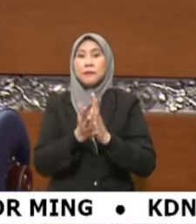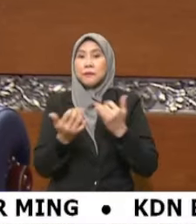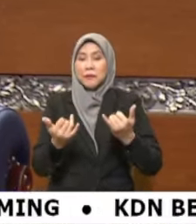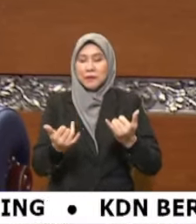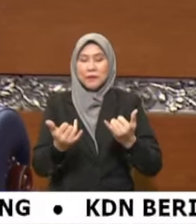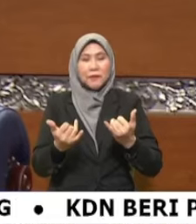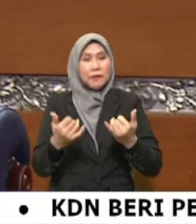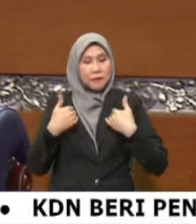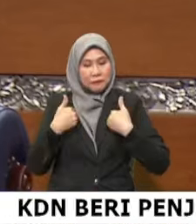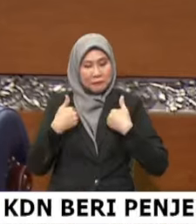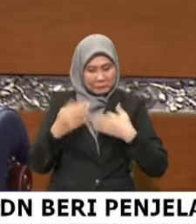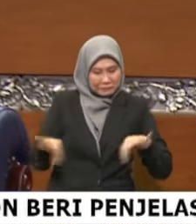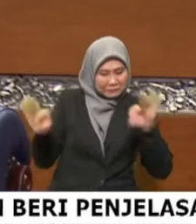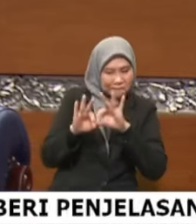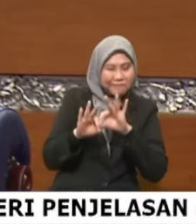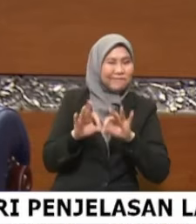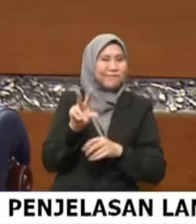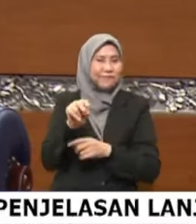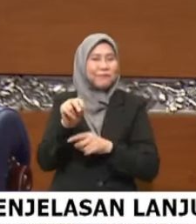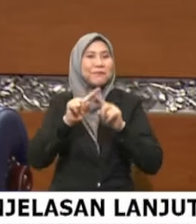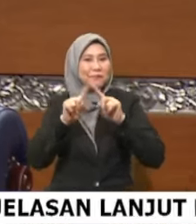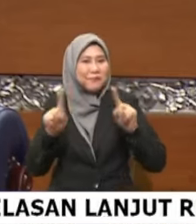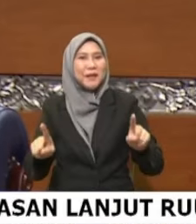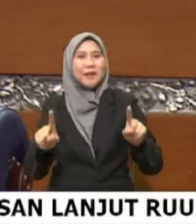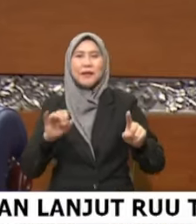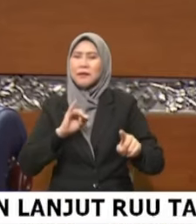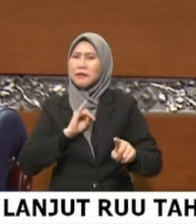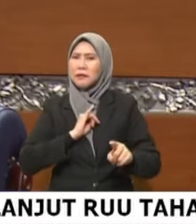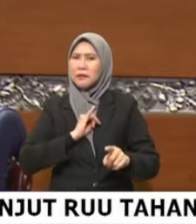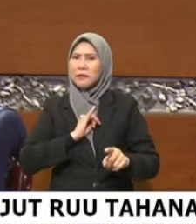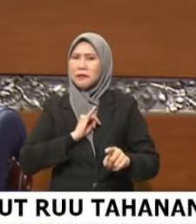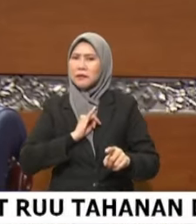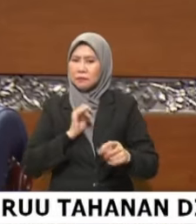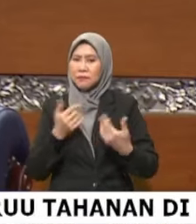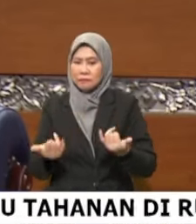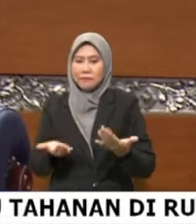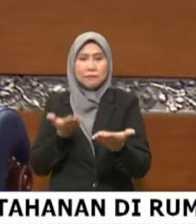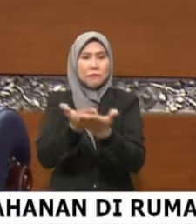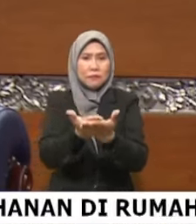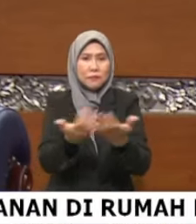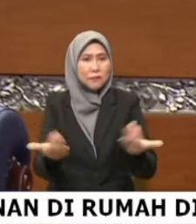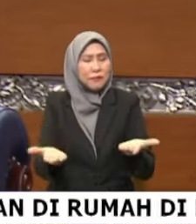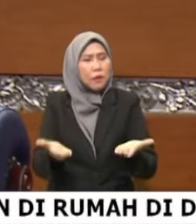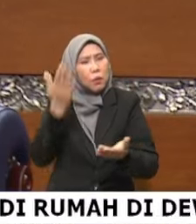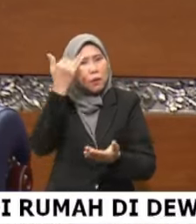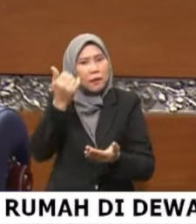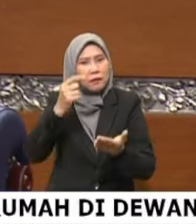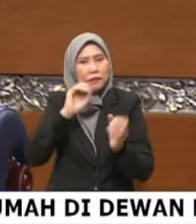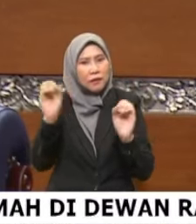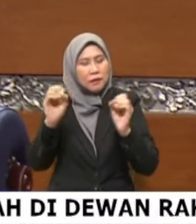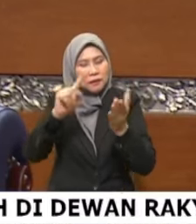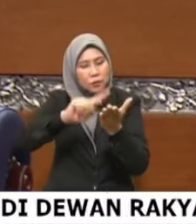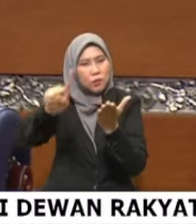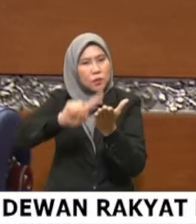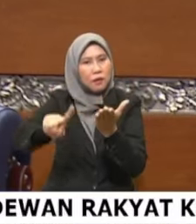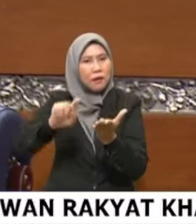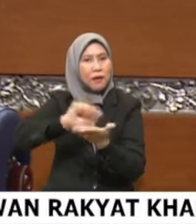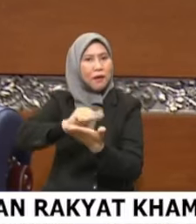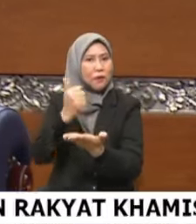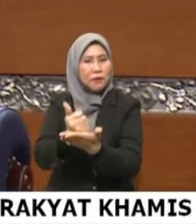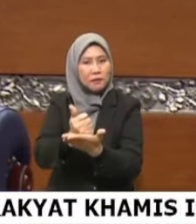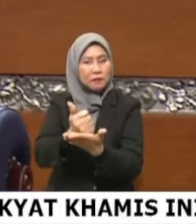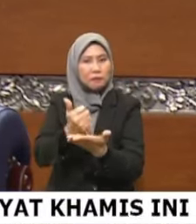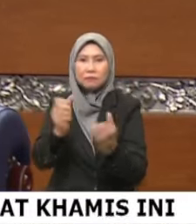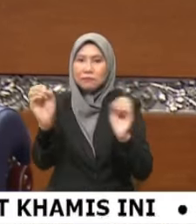nak kata ada kepentingan tu tak ada kepentingan. Tapi saya rasa saya terpanggil untuk utarakan di sini kenapa tak ada audit sepanjang 17 tahun yang dulu.